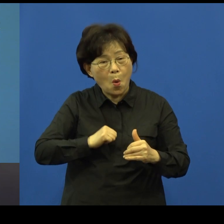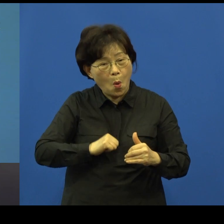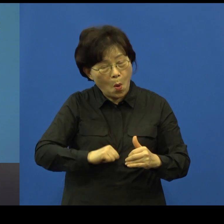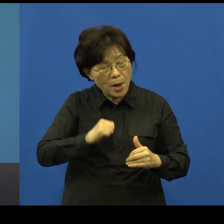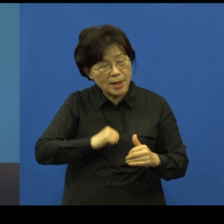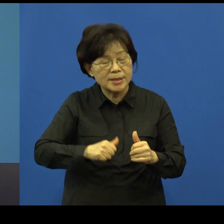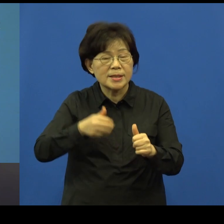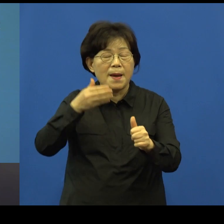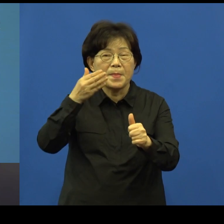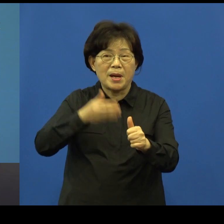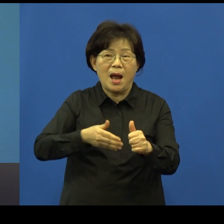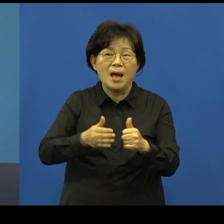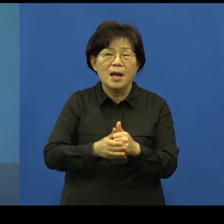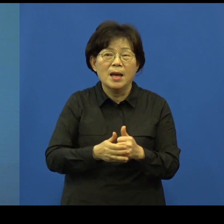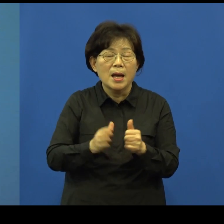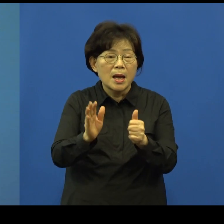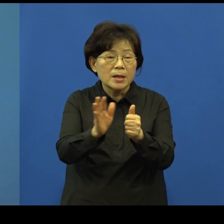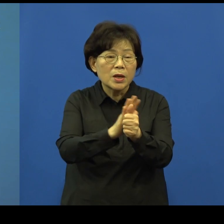격려의 힘이 커요.